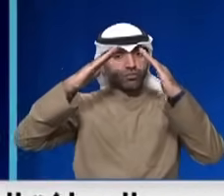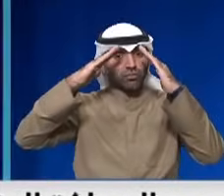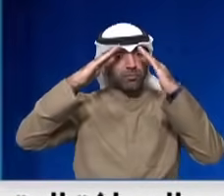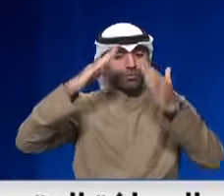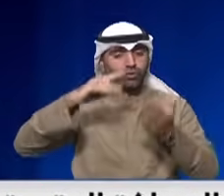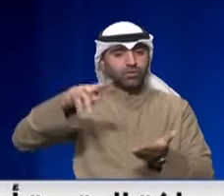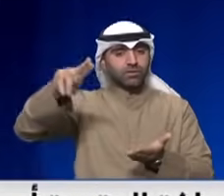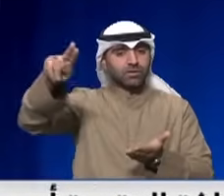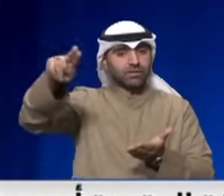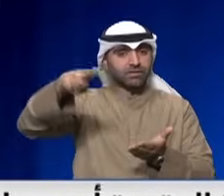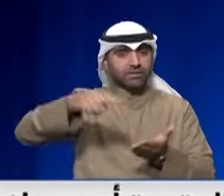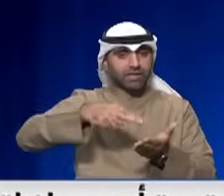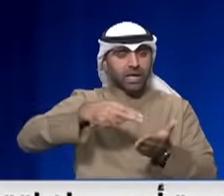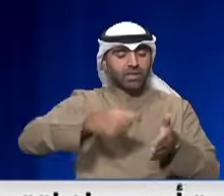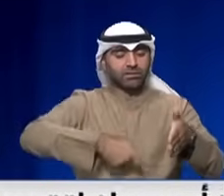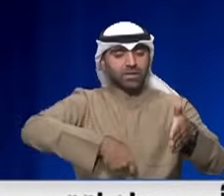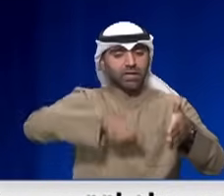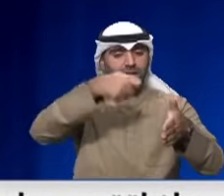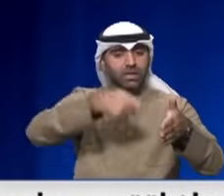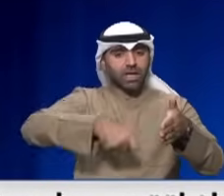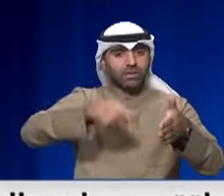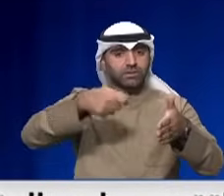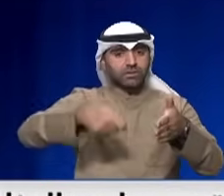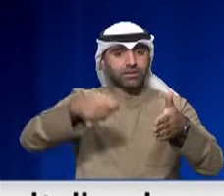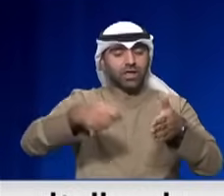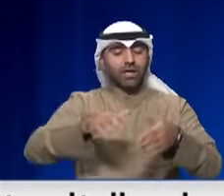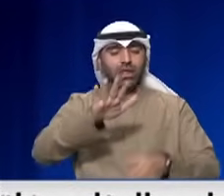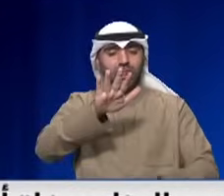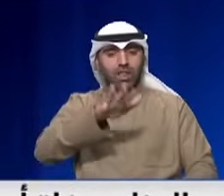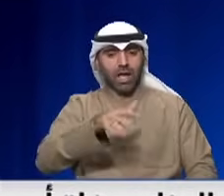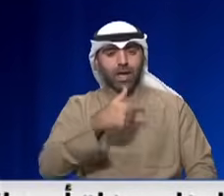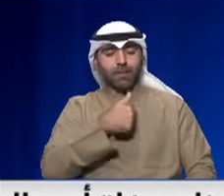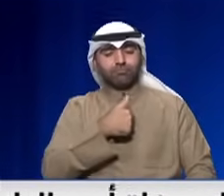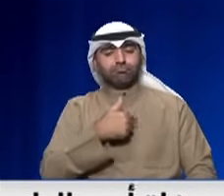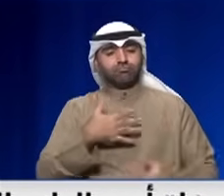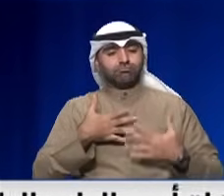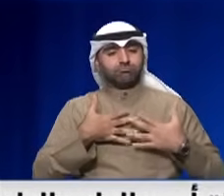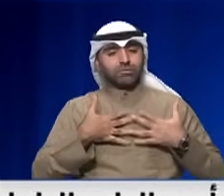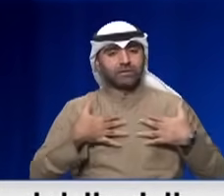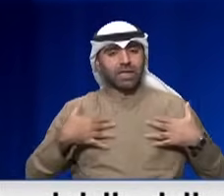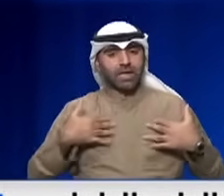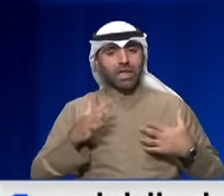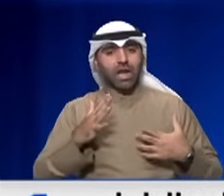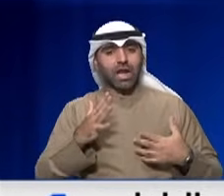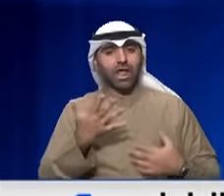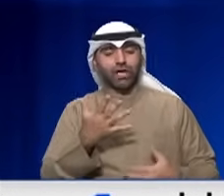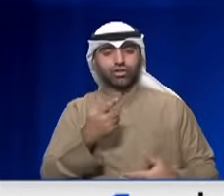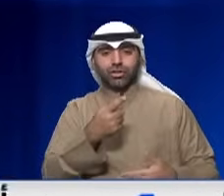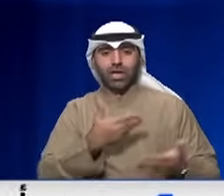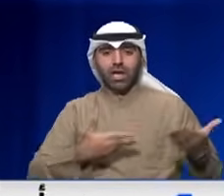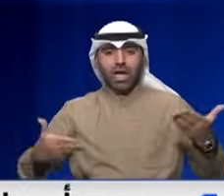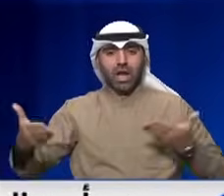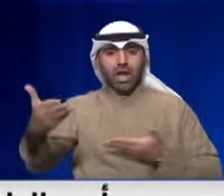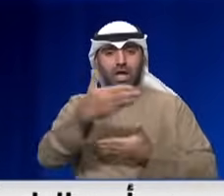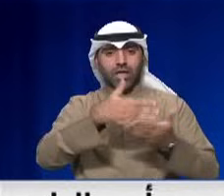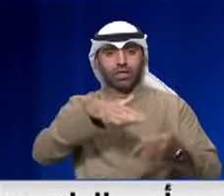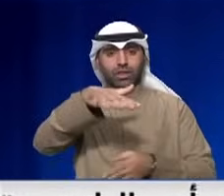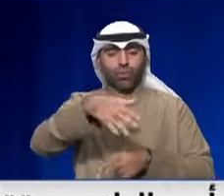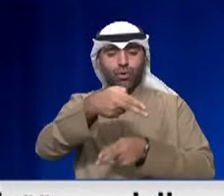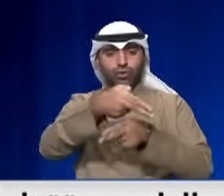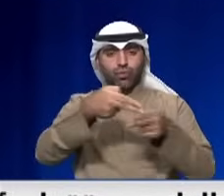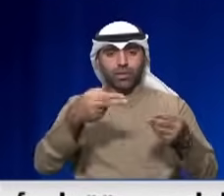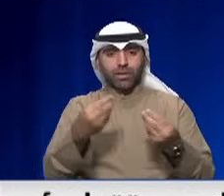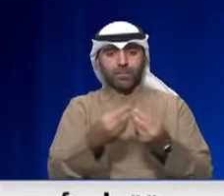شكره وتقديره على ما عبر عنه من تعاطف ومواساه بهذا المصاب الاليم متمنيا سموه له